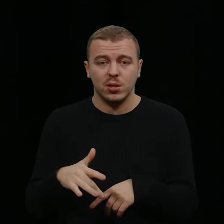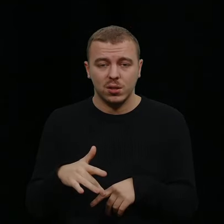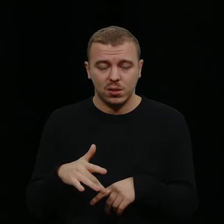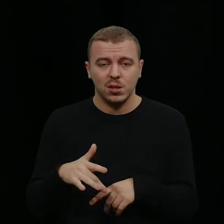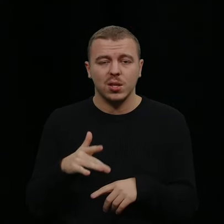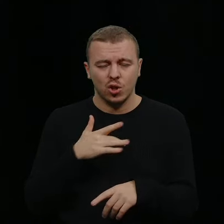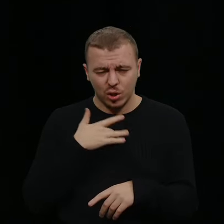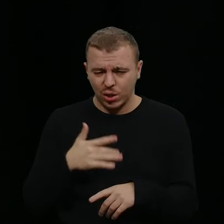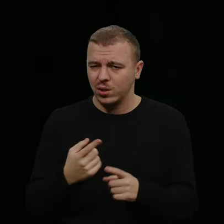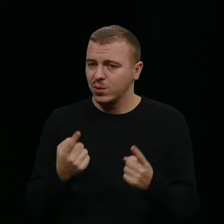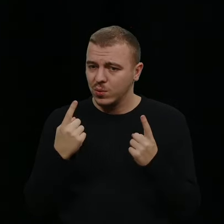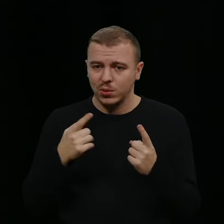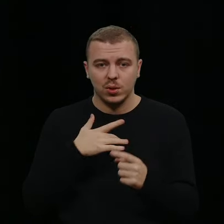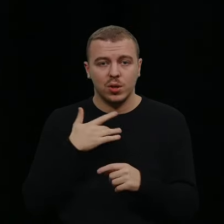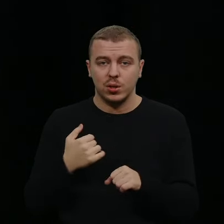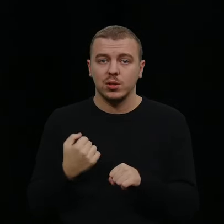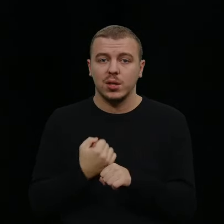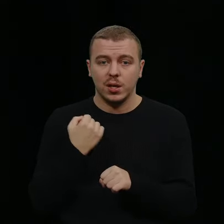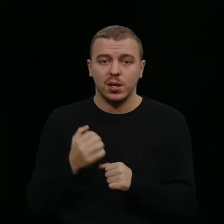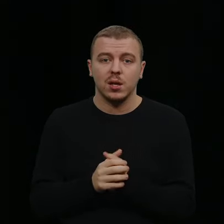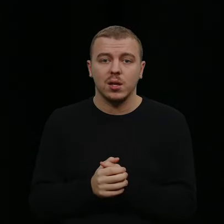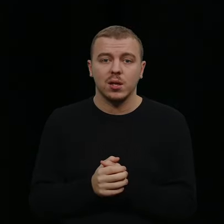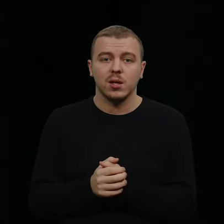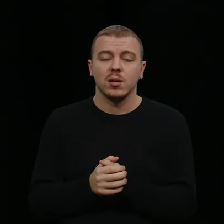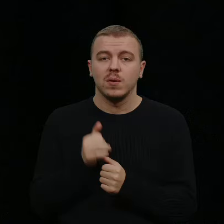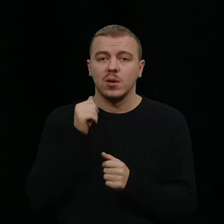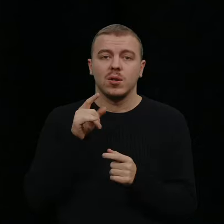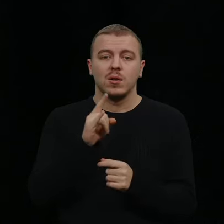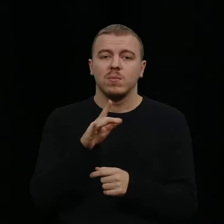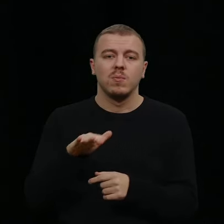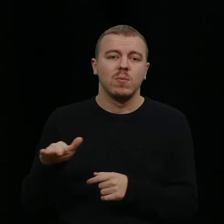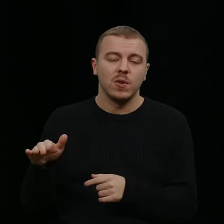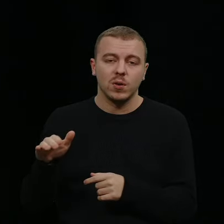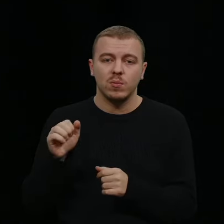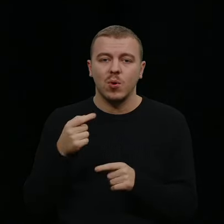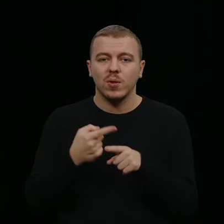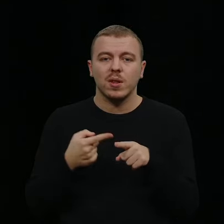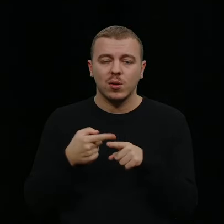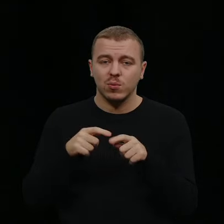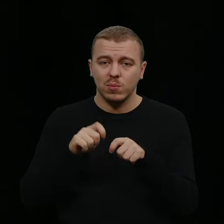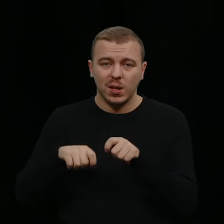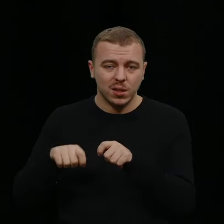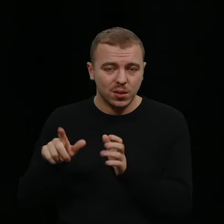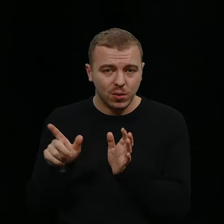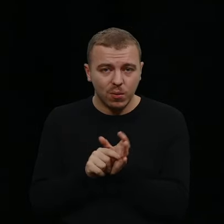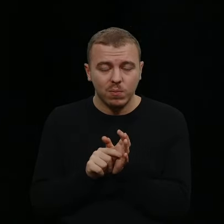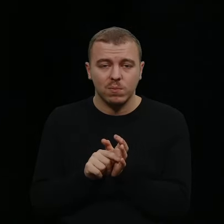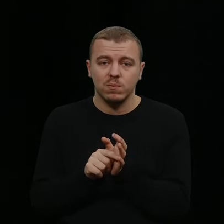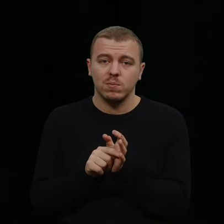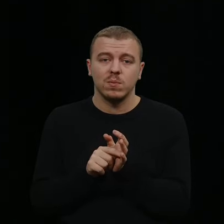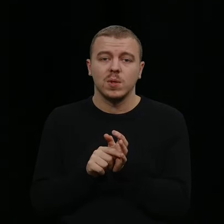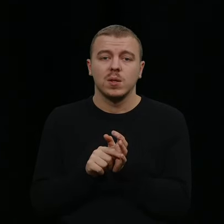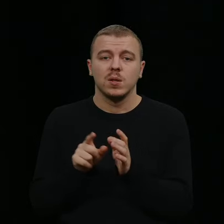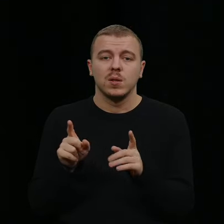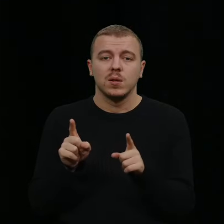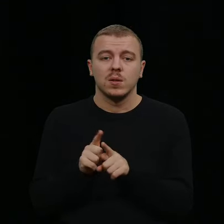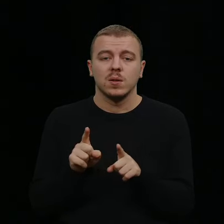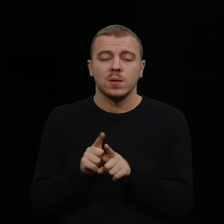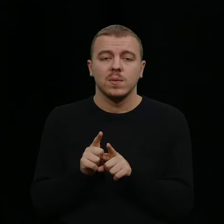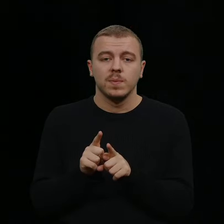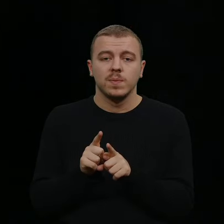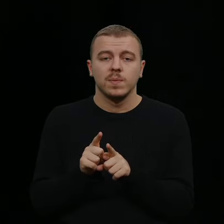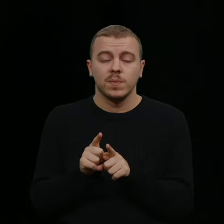labai netgi griežtos, iki mokinių ten daiktų patikrinimo, arba nu, tam